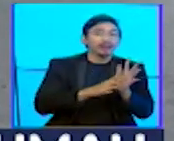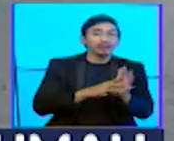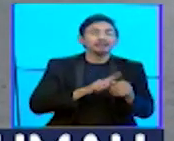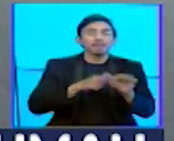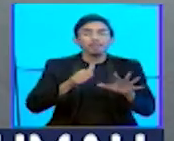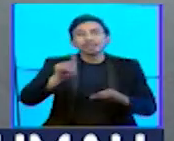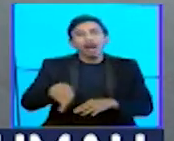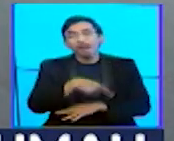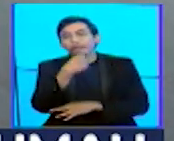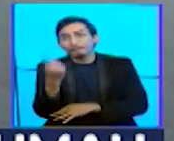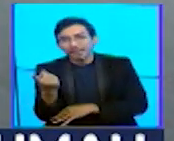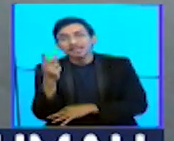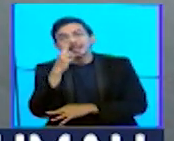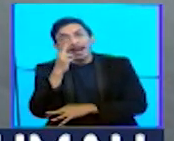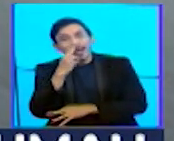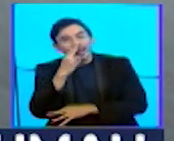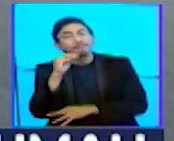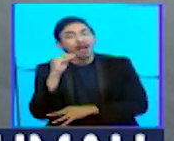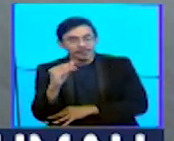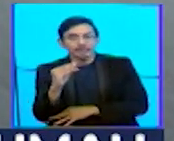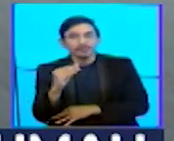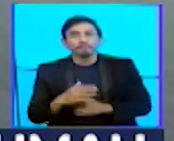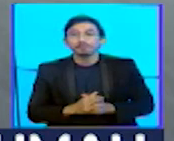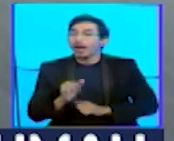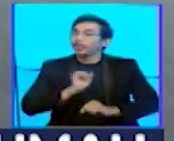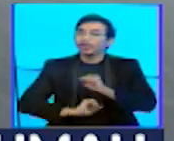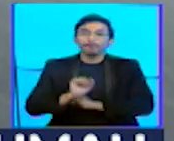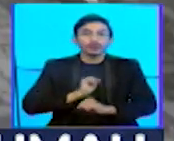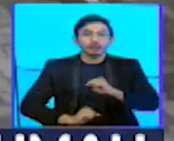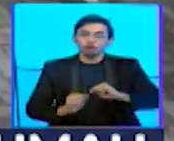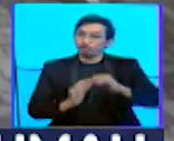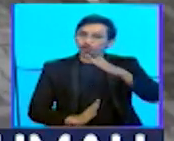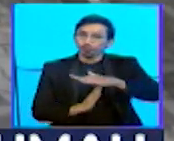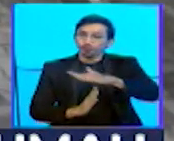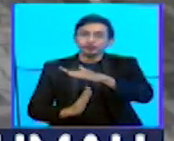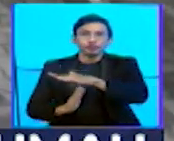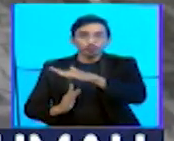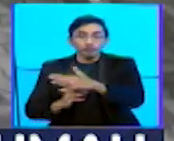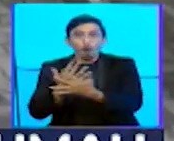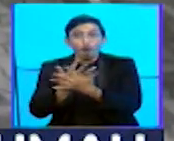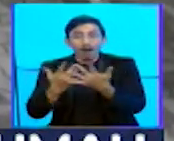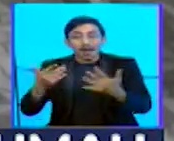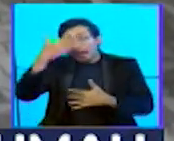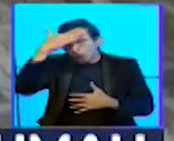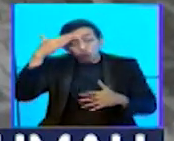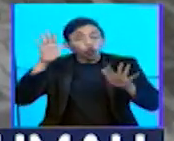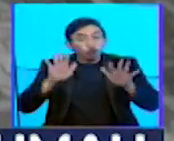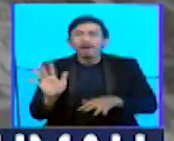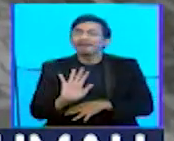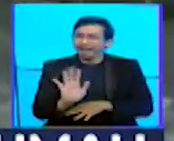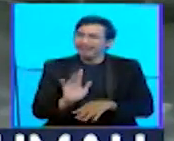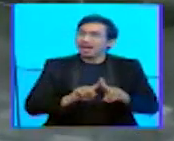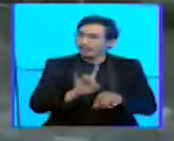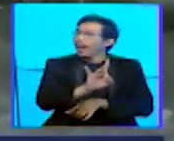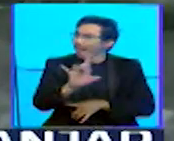jutaan umat Hindu di Bali menghentikan seluruh aktivitasnya. Tidak hanya warga Hindu, warga lainnya termasuk turis juga berdiam diri